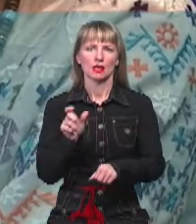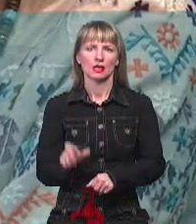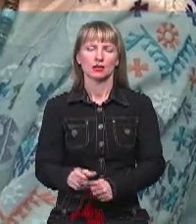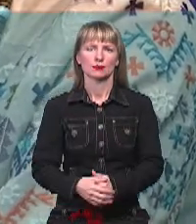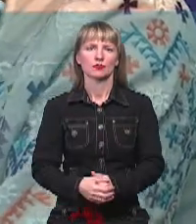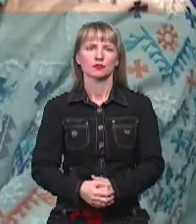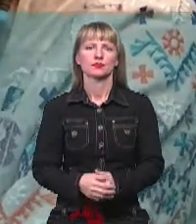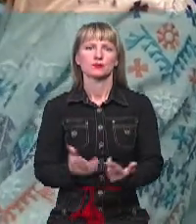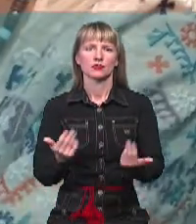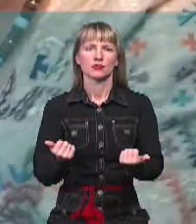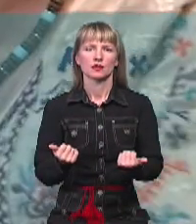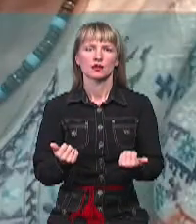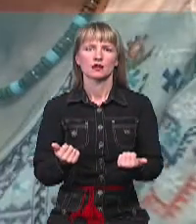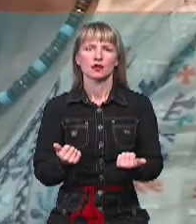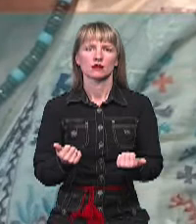Да.